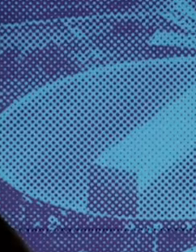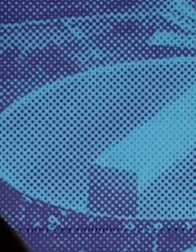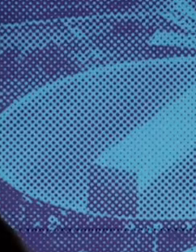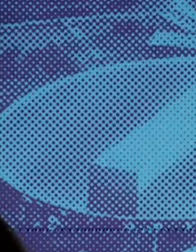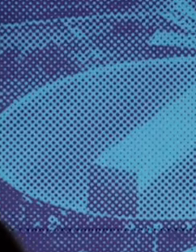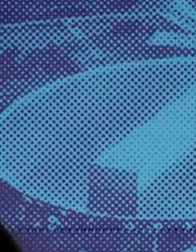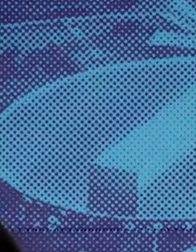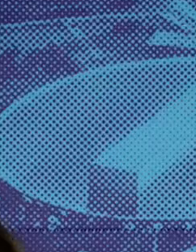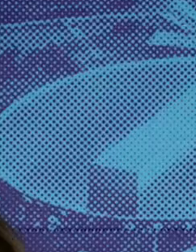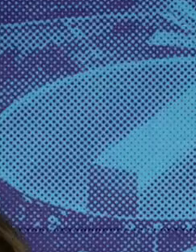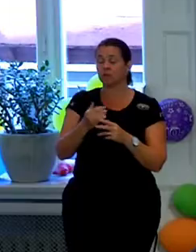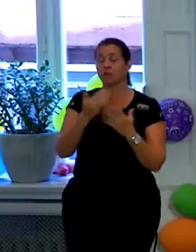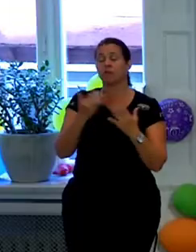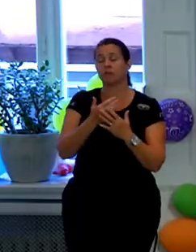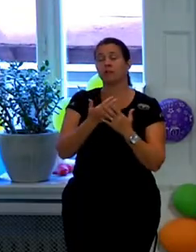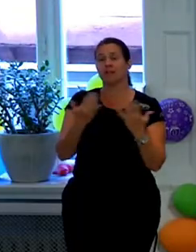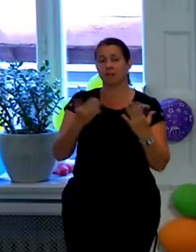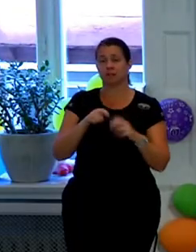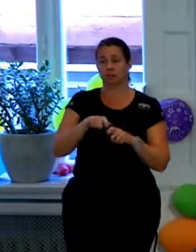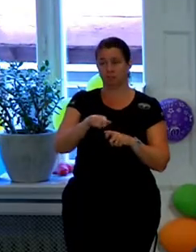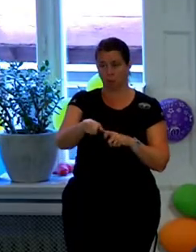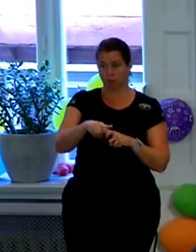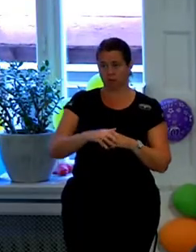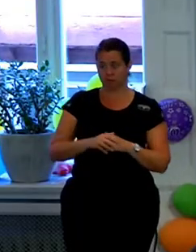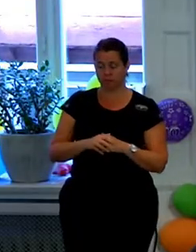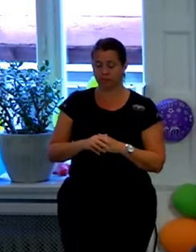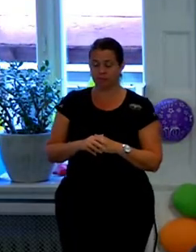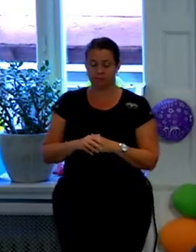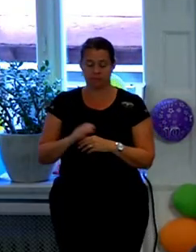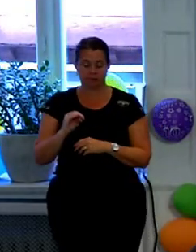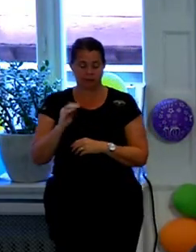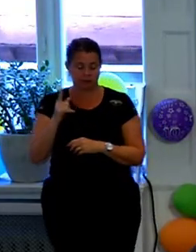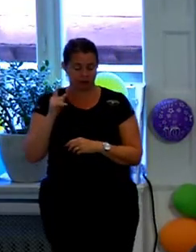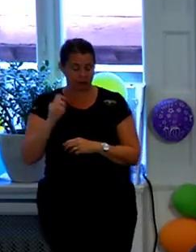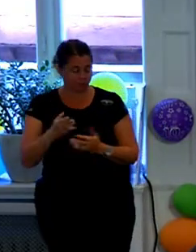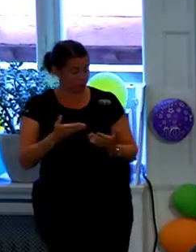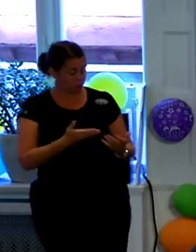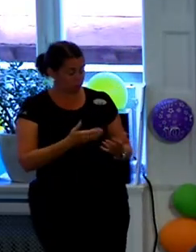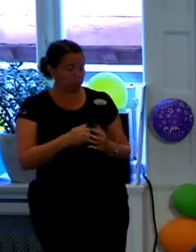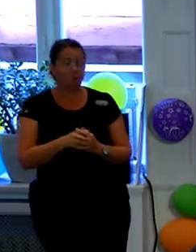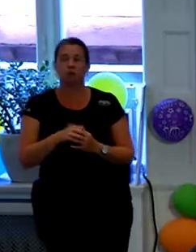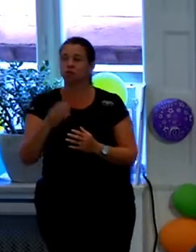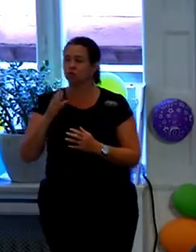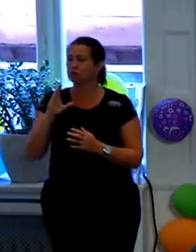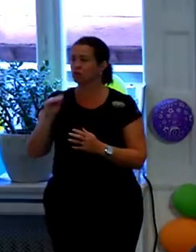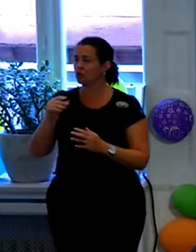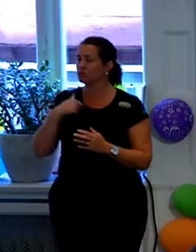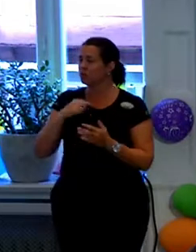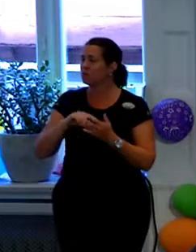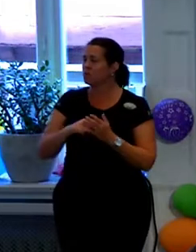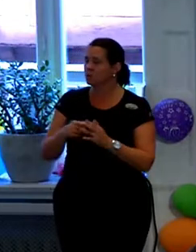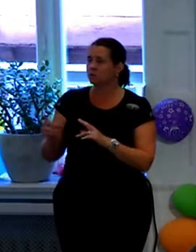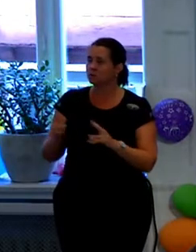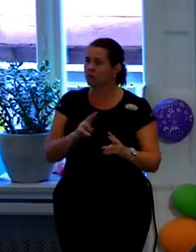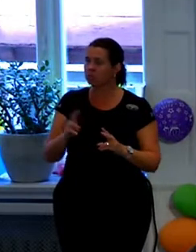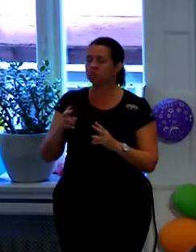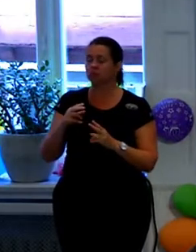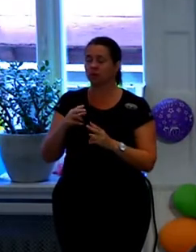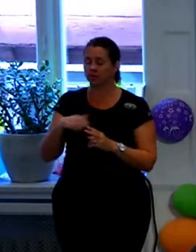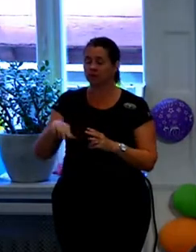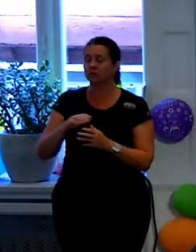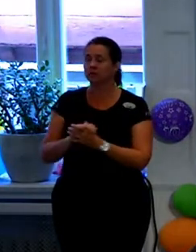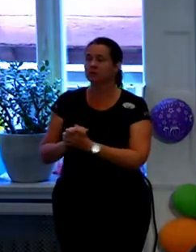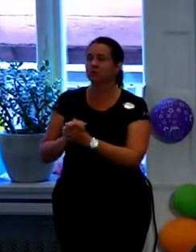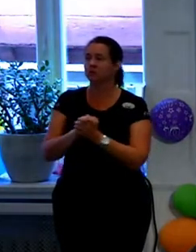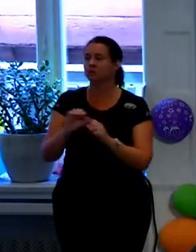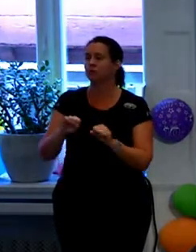behövs det faktiskt fler spår. Elin? Ja, nej, men jag vill bara understryka precis det där, för att det är precis vad det handlar om. Men där tror jag att vi gemensamt